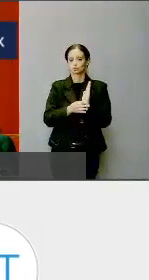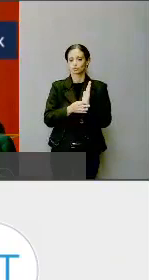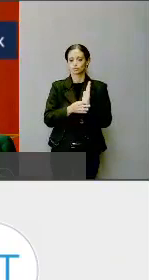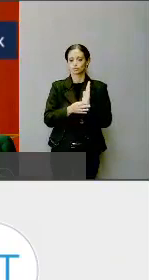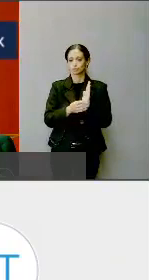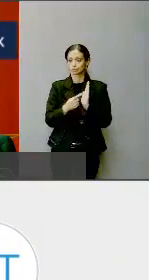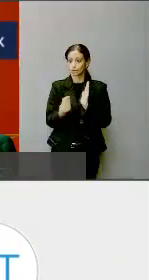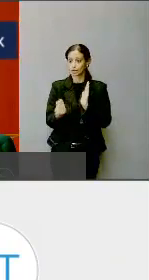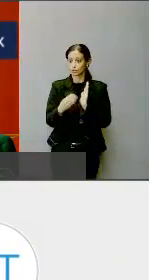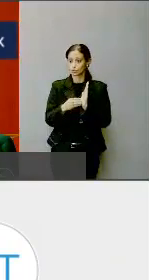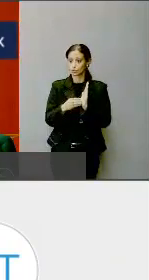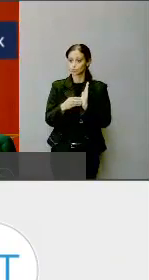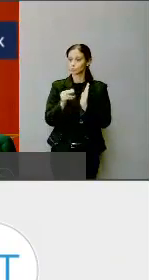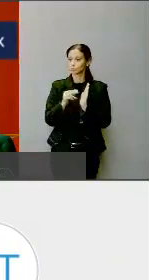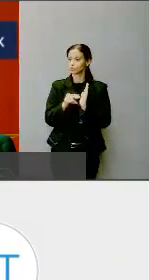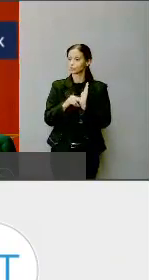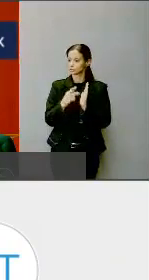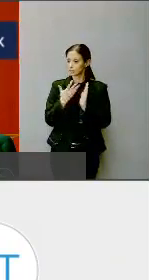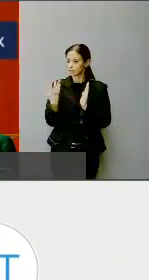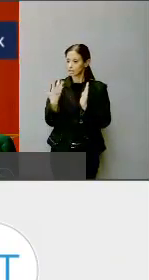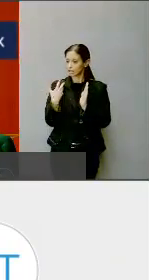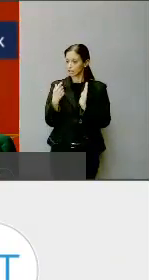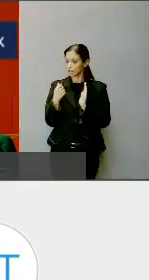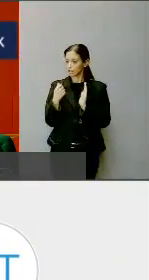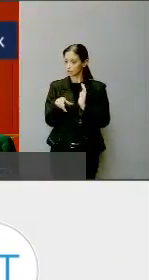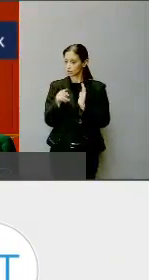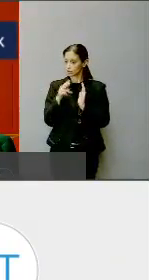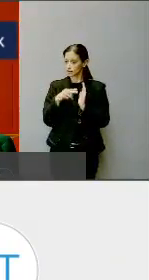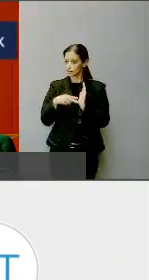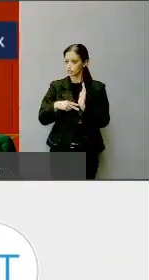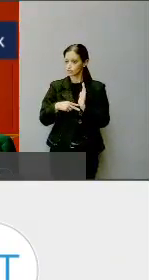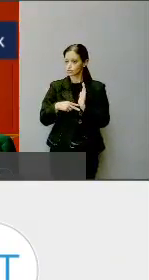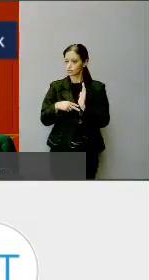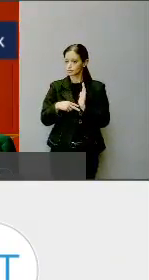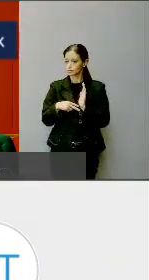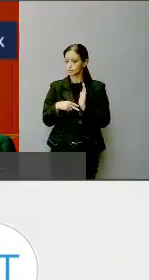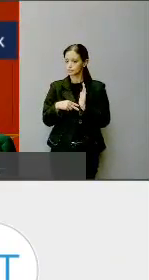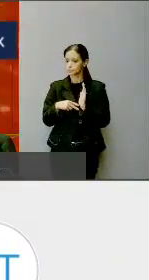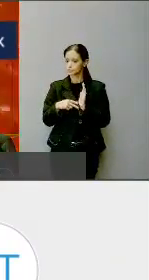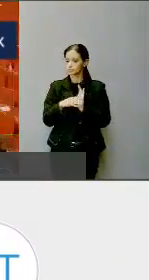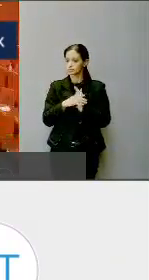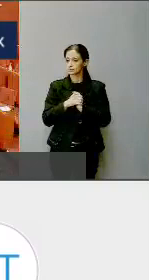chiedo agli uffici si è chiara se non la facciamo rileggere l'assessore cenci